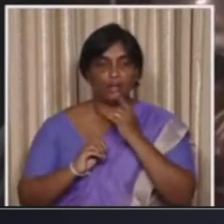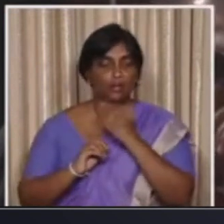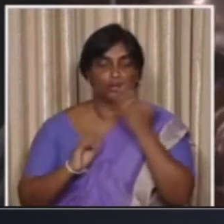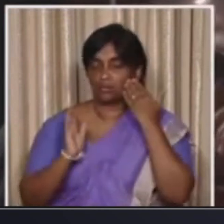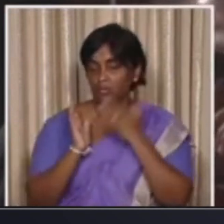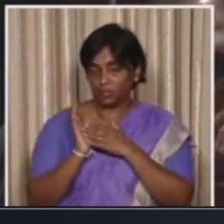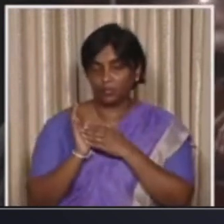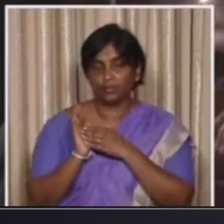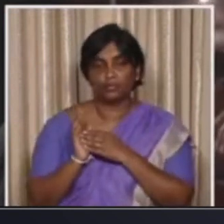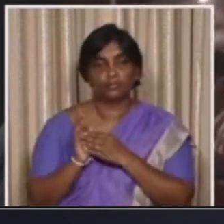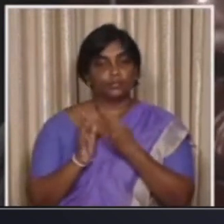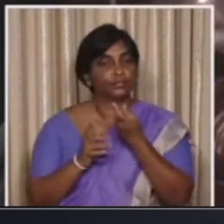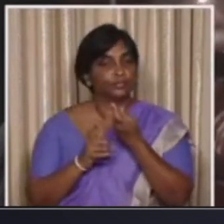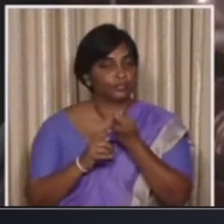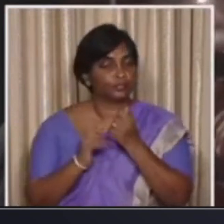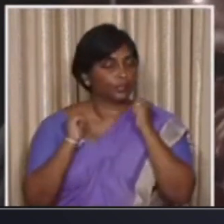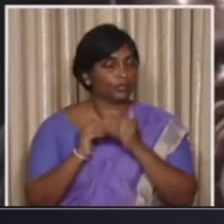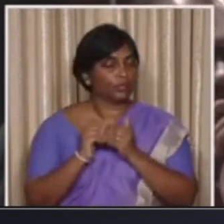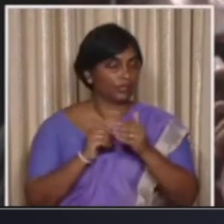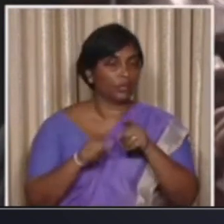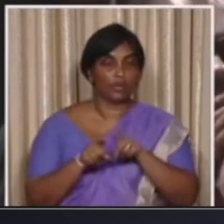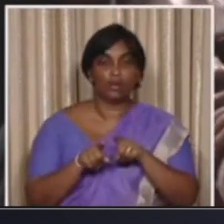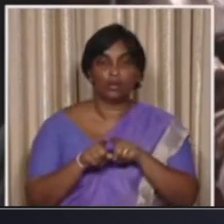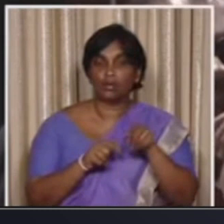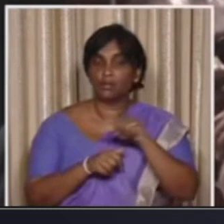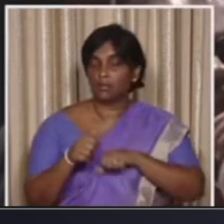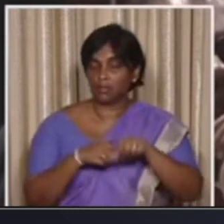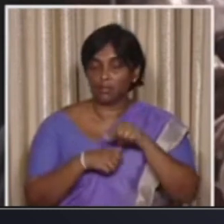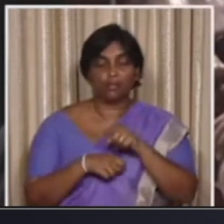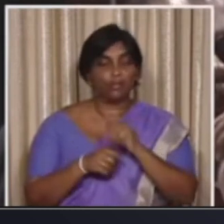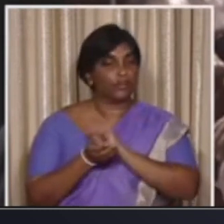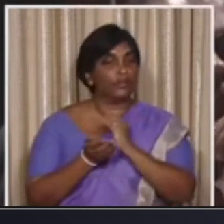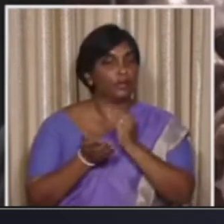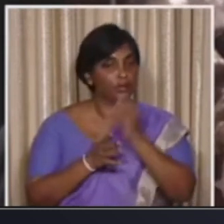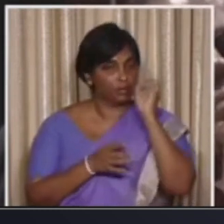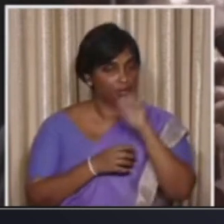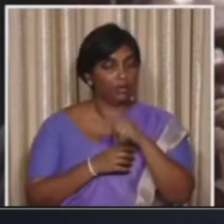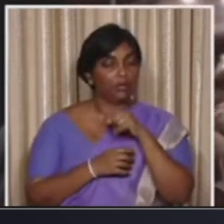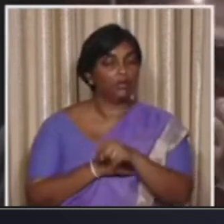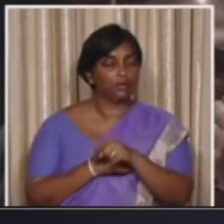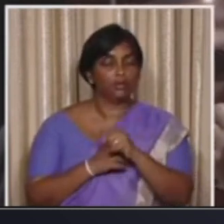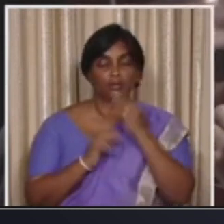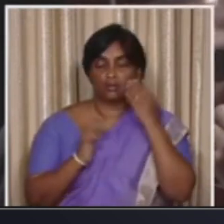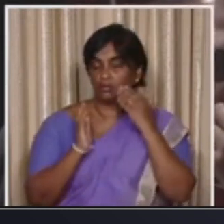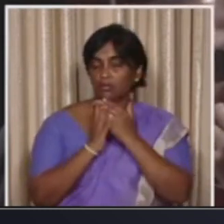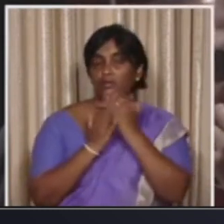අනුව ප්‍රාග්ධනය යථාපරිදි ක්‍රියාත්මක වන ආයතනයකට ඒ අරමුදල් දානවා නම් ඒකේ තියෙනවා